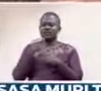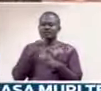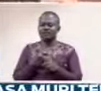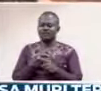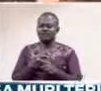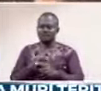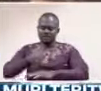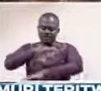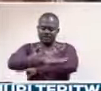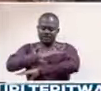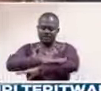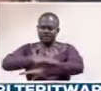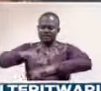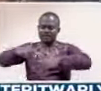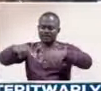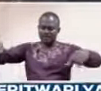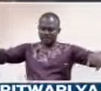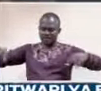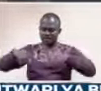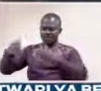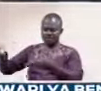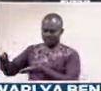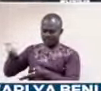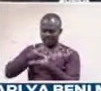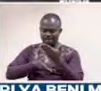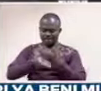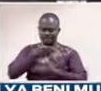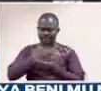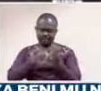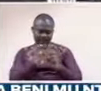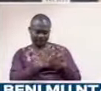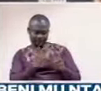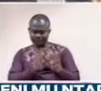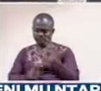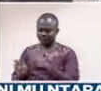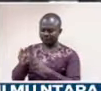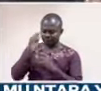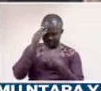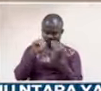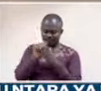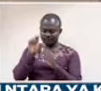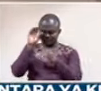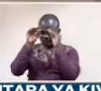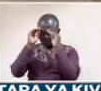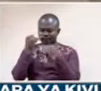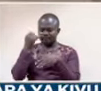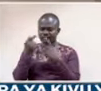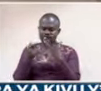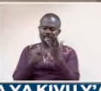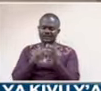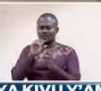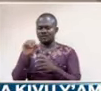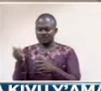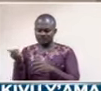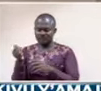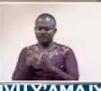ngo n'ameza y'imihigo, tukazana utwo turere tukigiranaho gufasha kugira ngo babashe kwigiranaho, niba hari ibyo mugenzi we